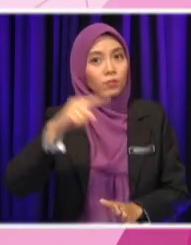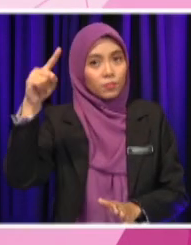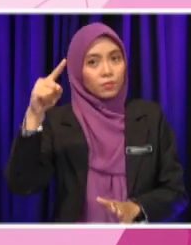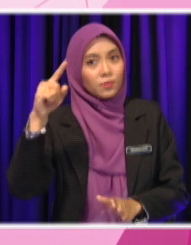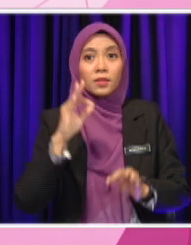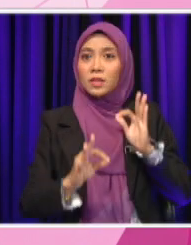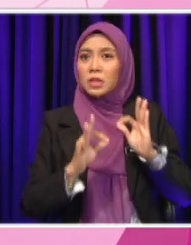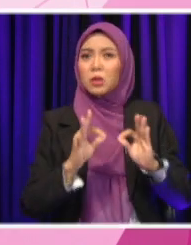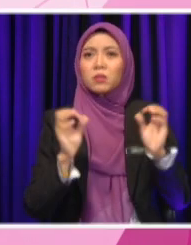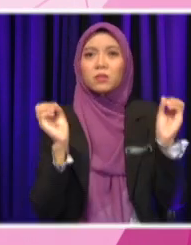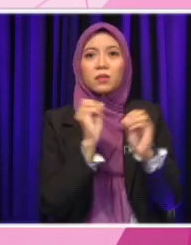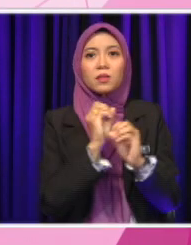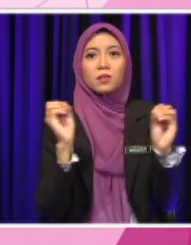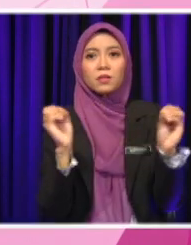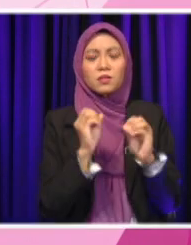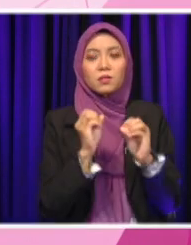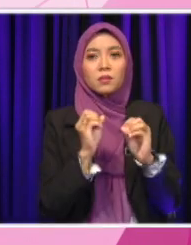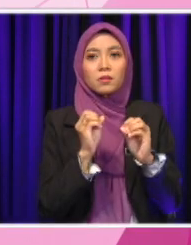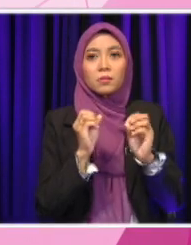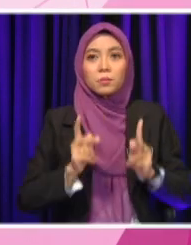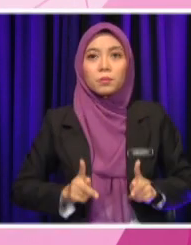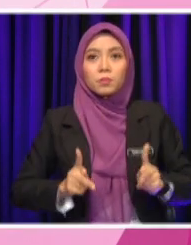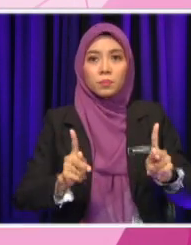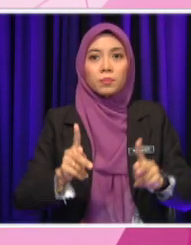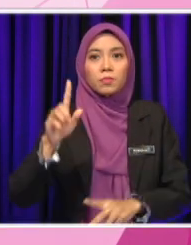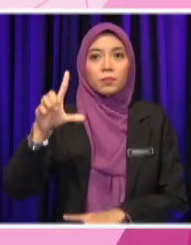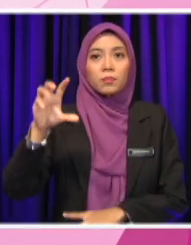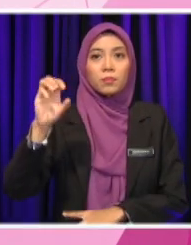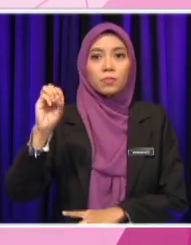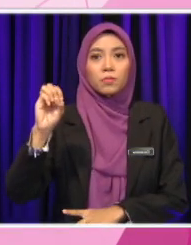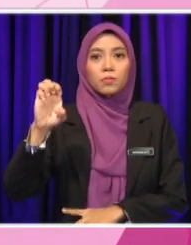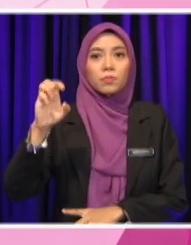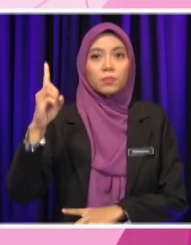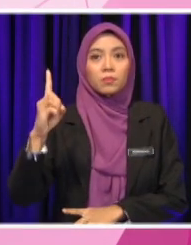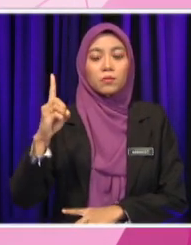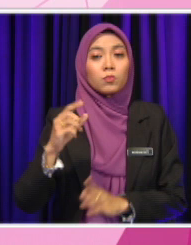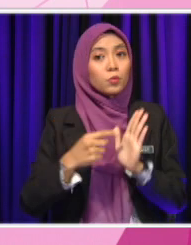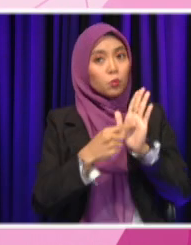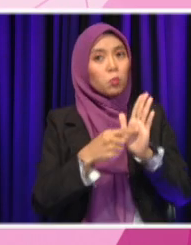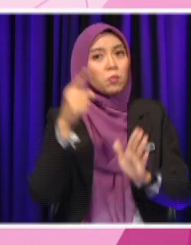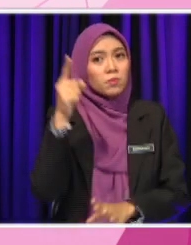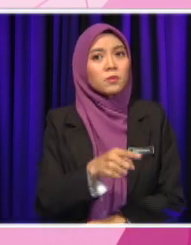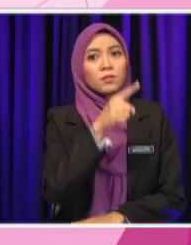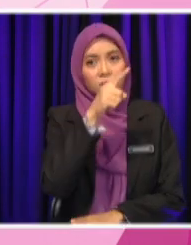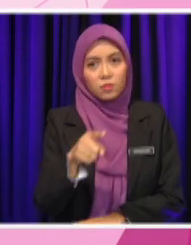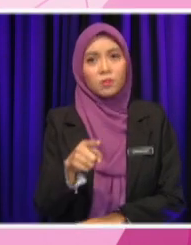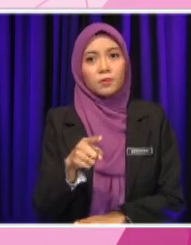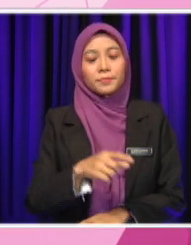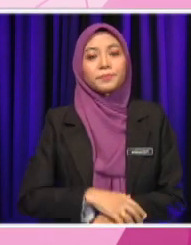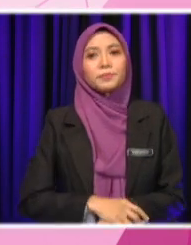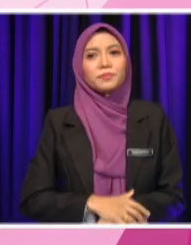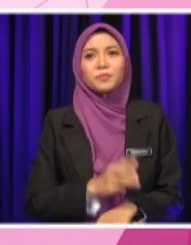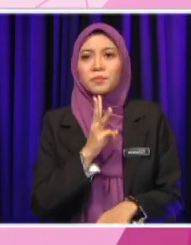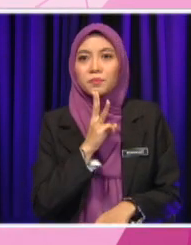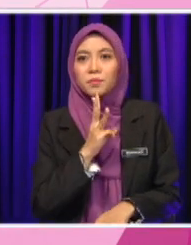tiada, papan LED akan menunjukkan ikon pangkah. Dia menunjukkan tak ada. Dia nak beritahu pada kita, dah kering